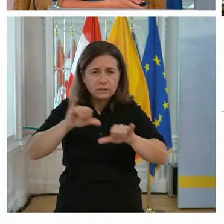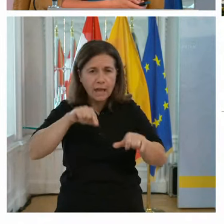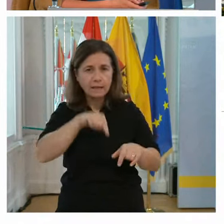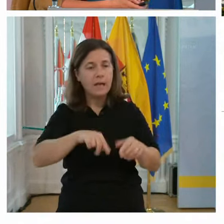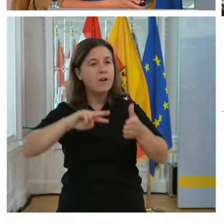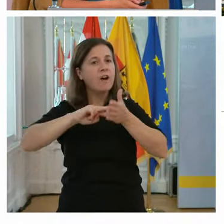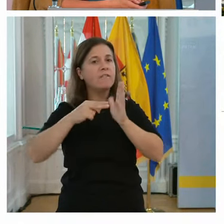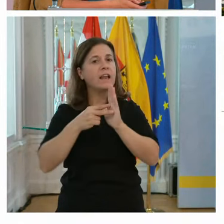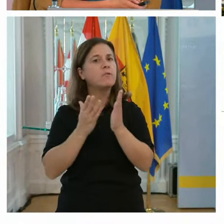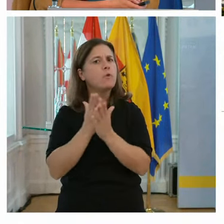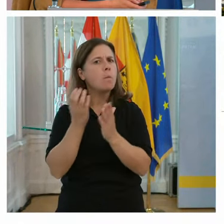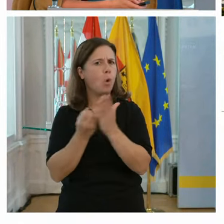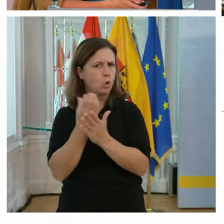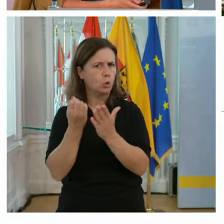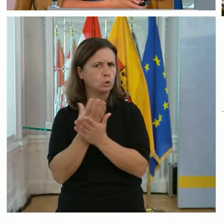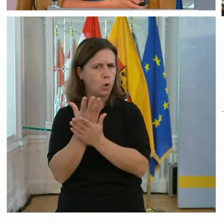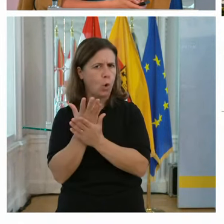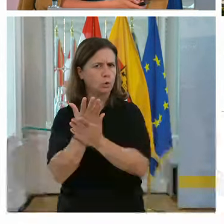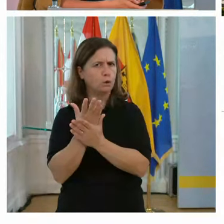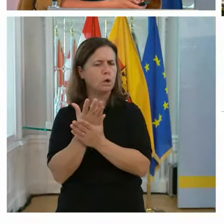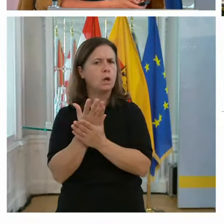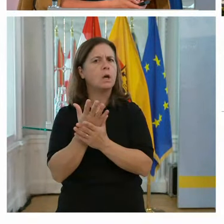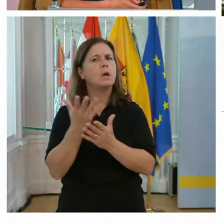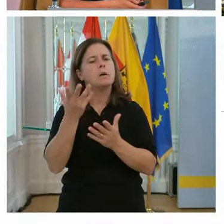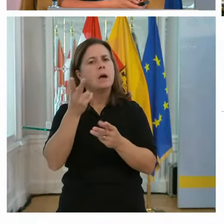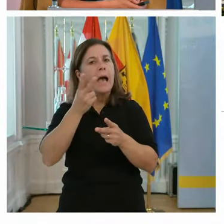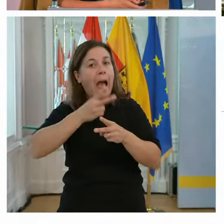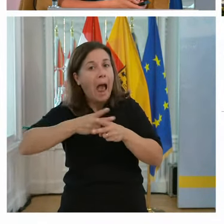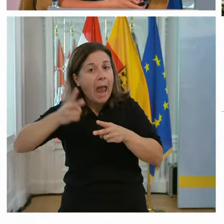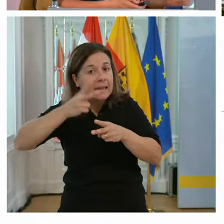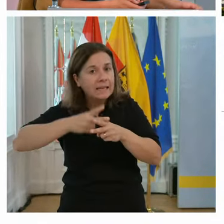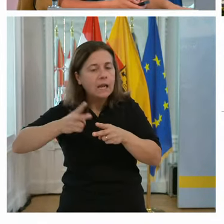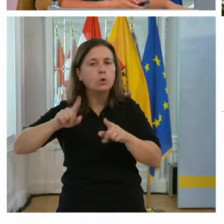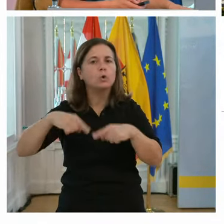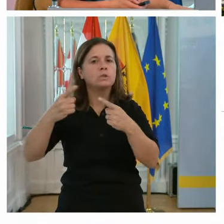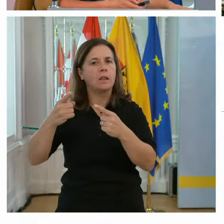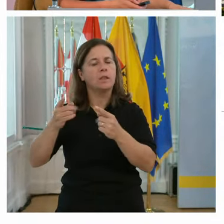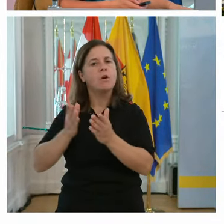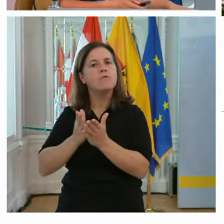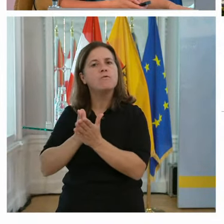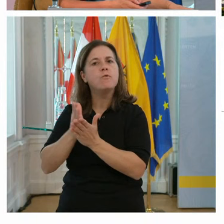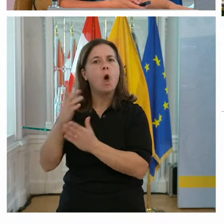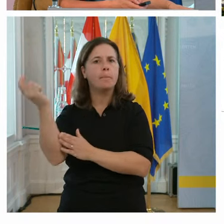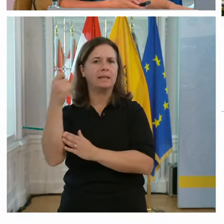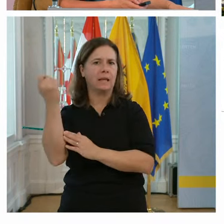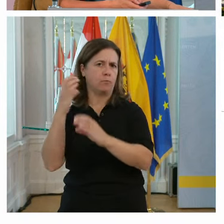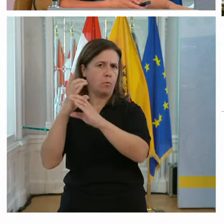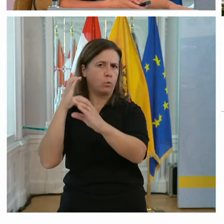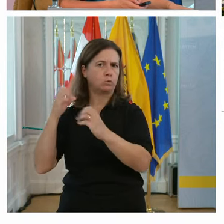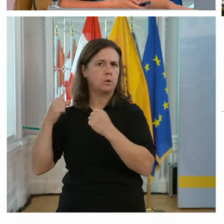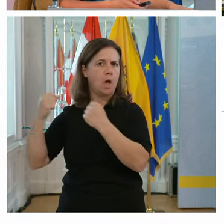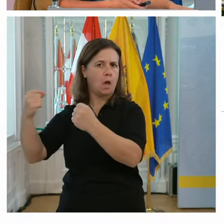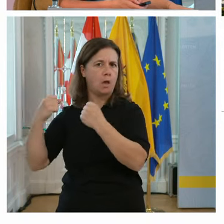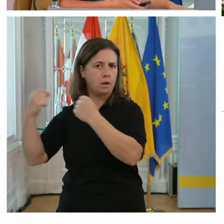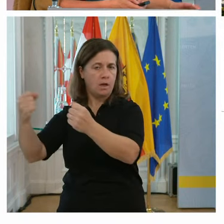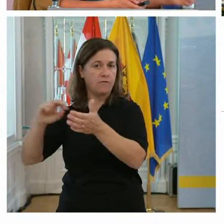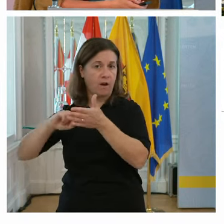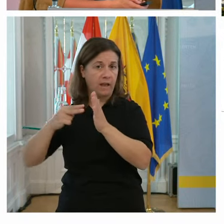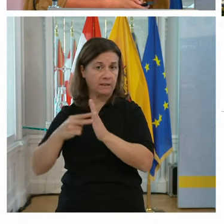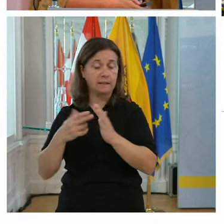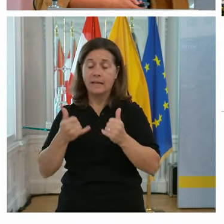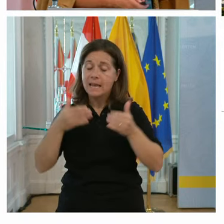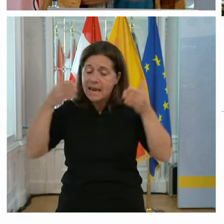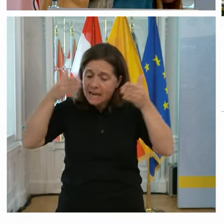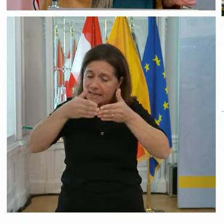verwenden in der Produktion, aufzureinigen und dann für den Betrieb von Bussen zu verwenden. An dem haben wir